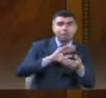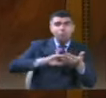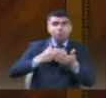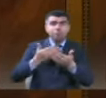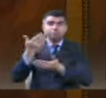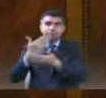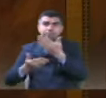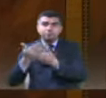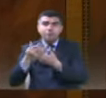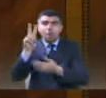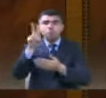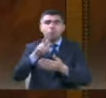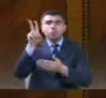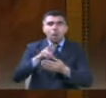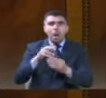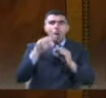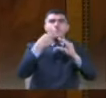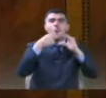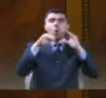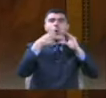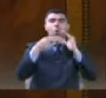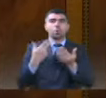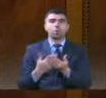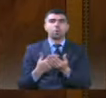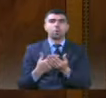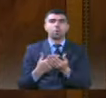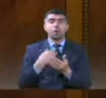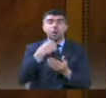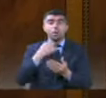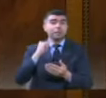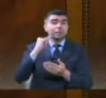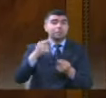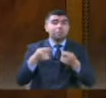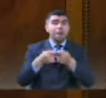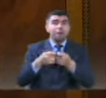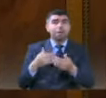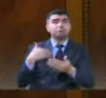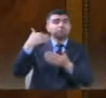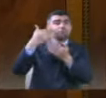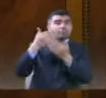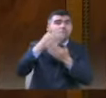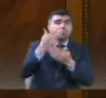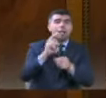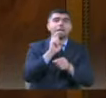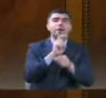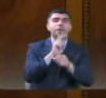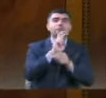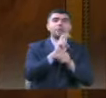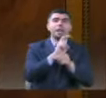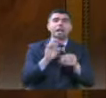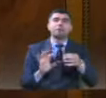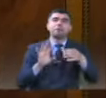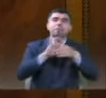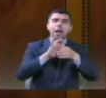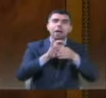احتياطي العملة الصعبة وهذه الوضعية اللي تلقينا معها ملي جينا باش كنا مضطرين نمشيو للإفمين ناخذوا منه إمكانية